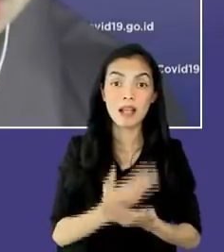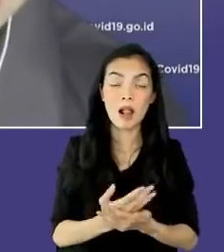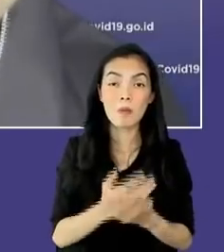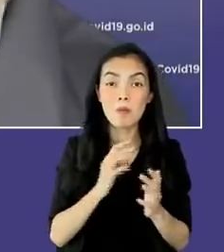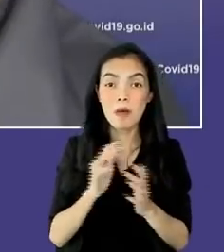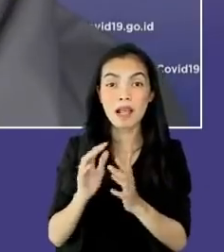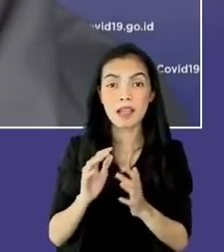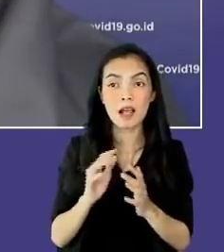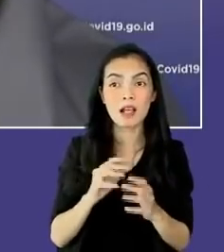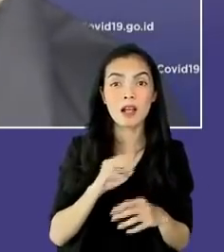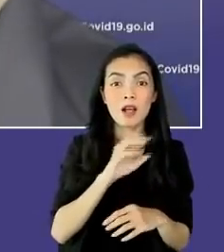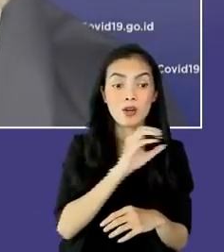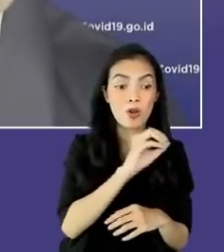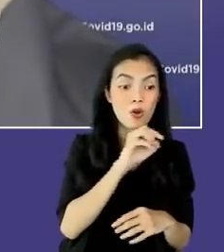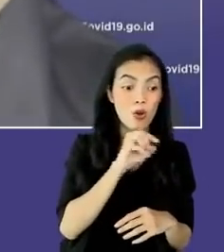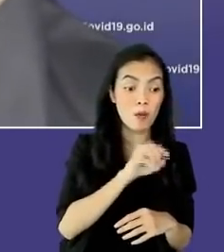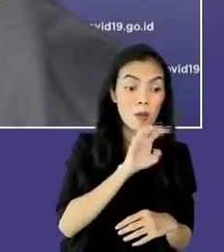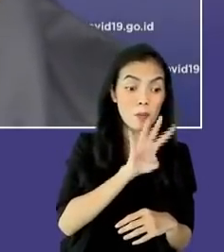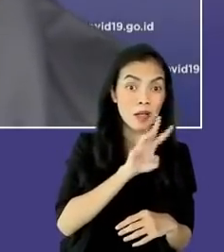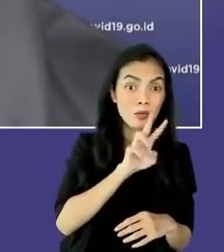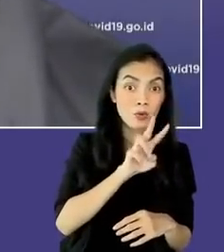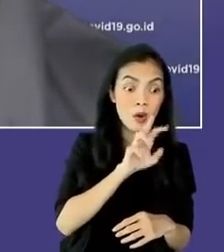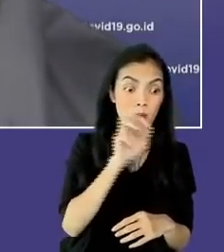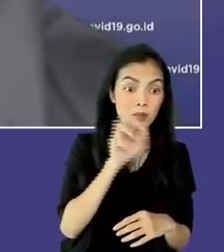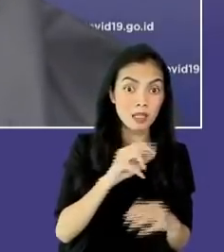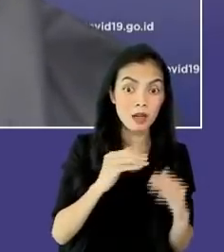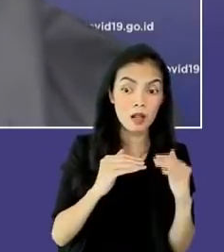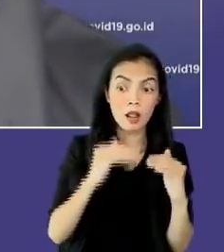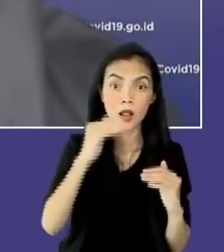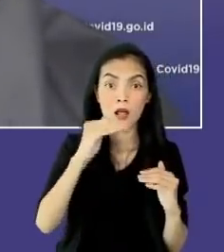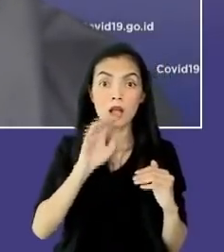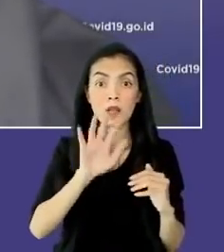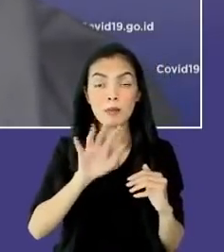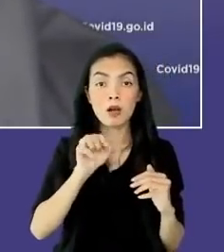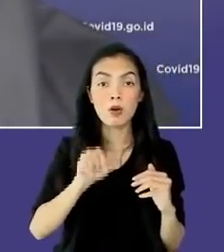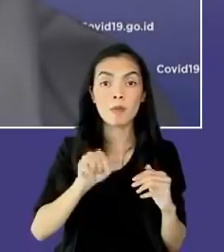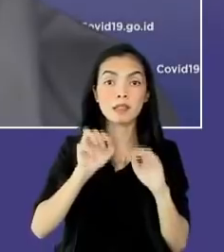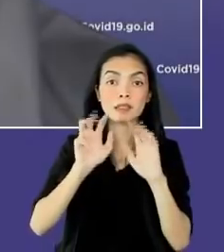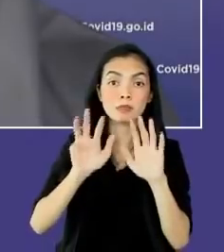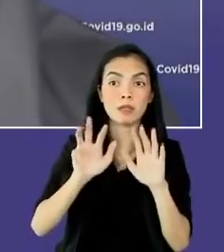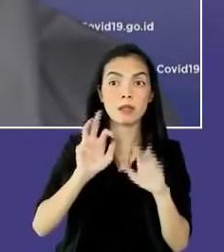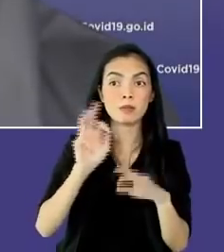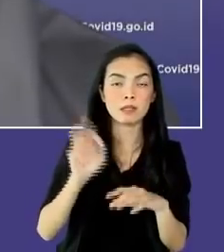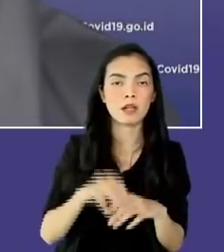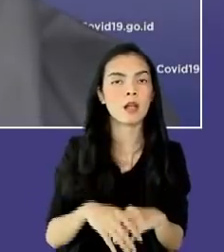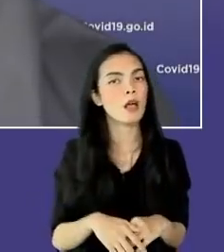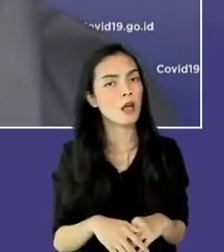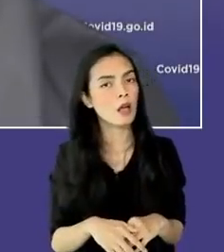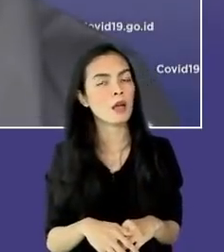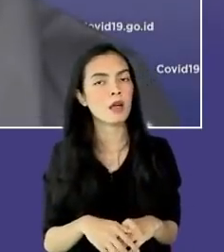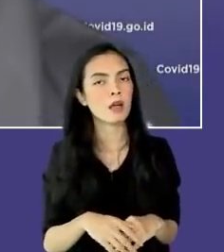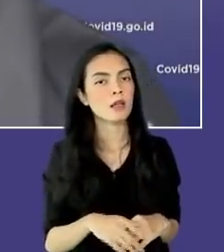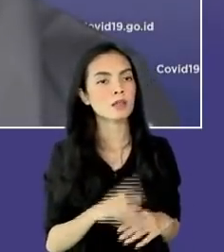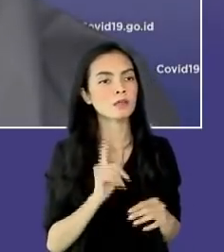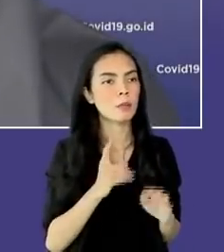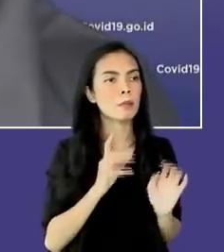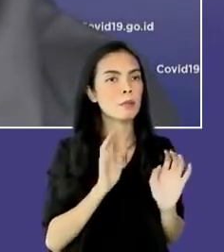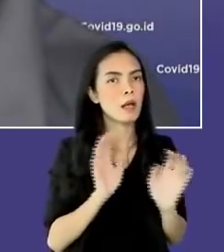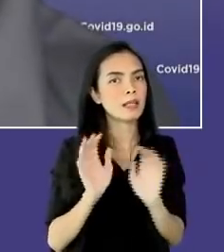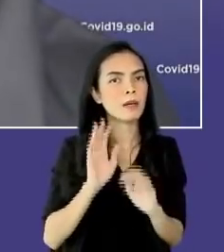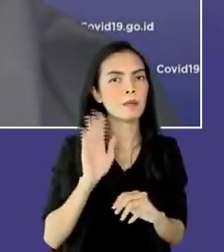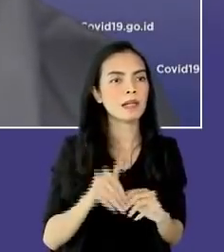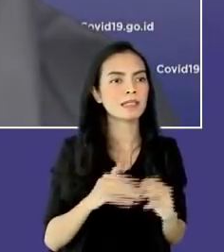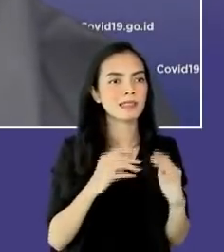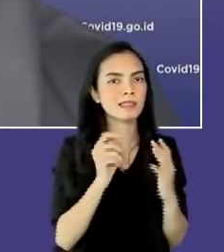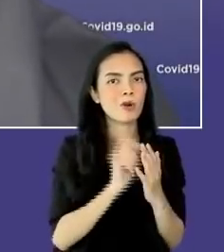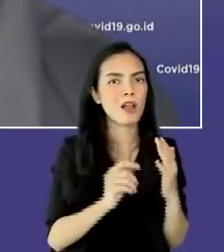cukup tinggi dari 0,42 jadi 0,59. Dan ini semua karena masih ada pertolongan bahwa kita masih lebih banyak begitu ya